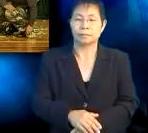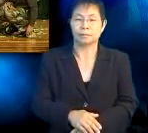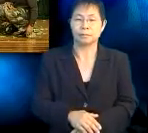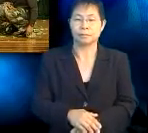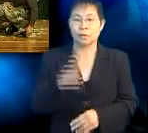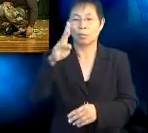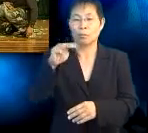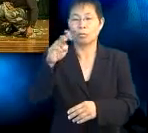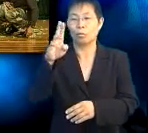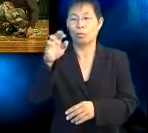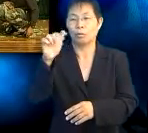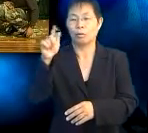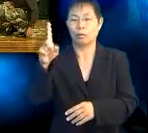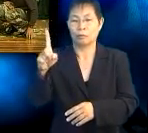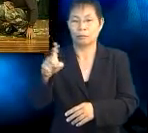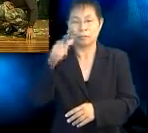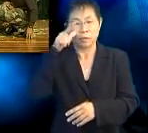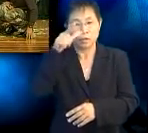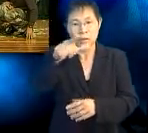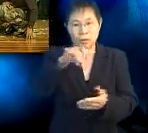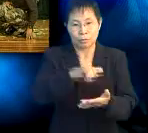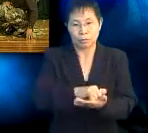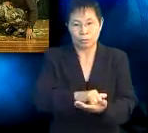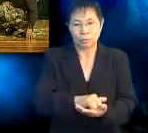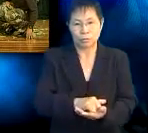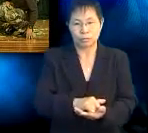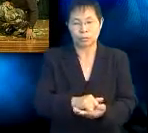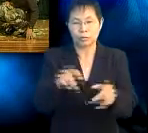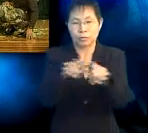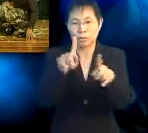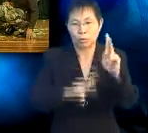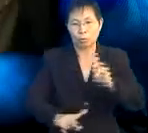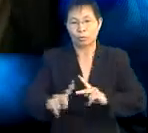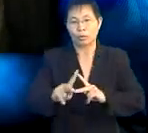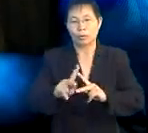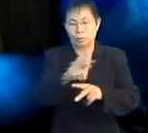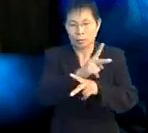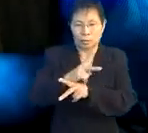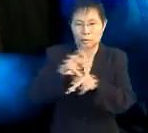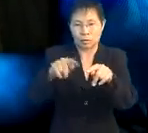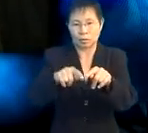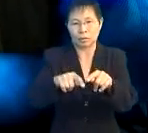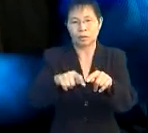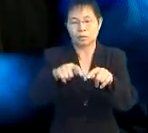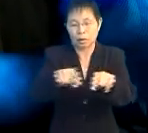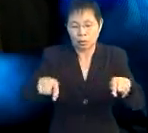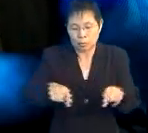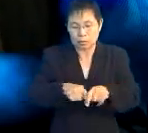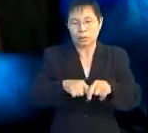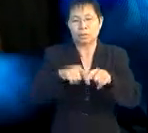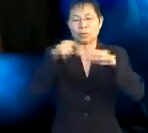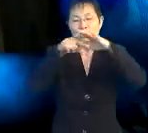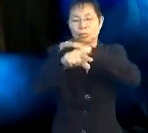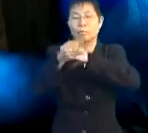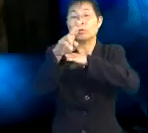Murad. Kau lihat tu, Murad. Seperti ada orang yang sedang mengawal di kawasan gua tu. Tapi